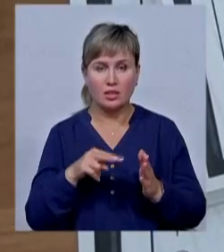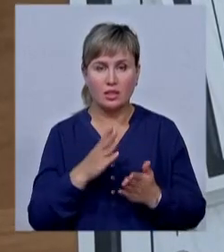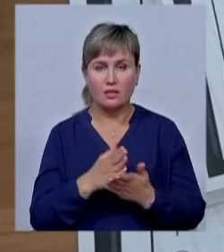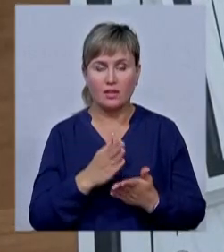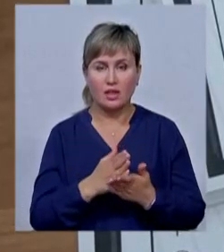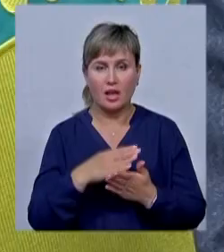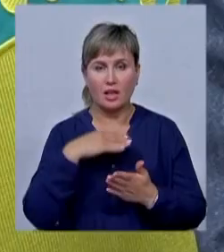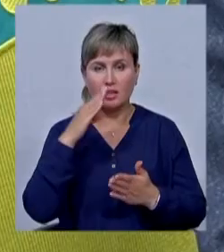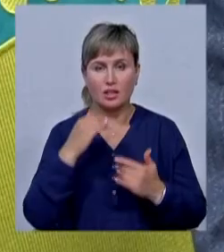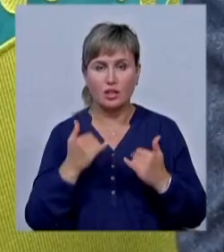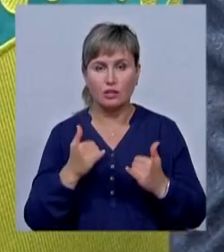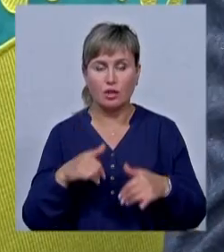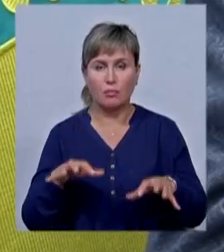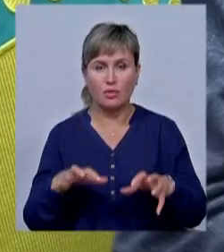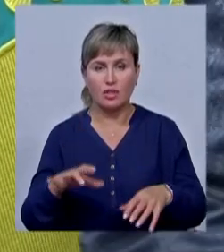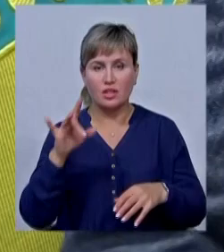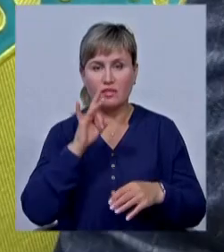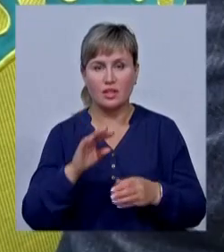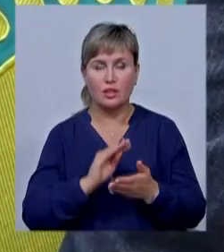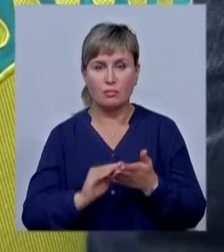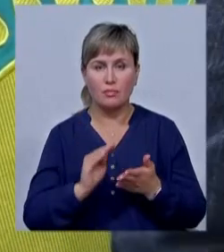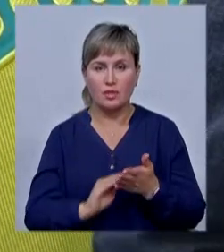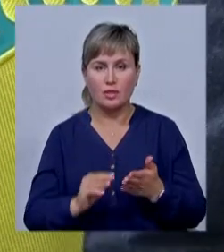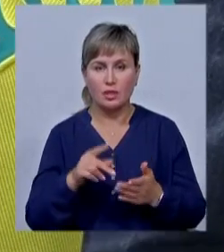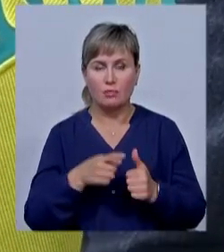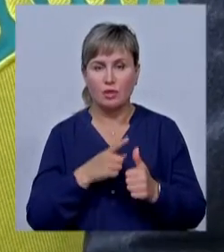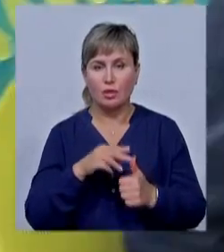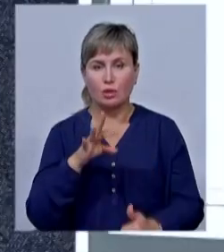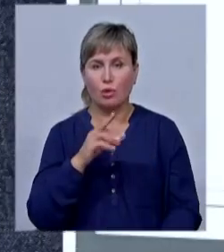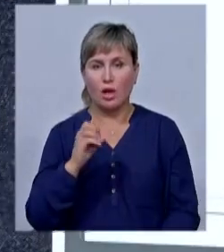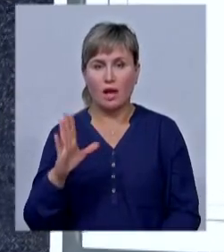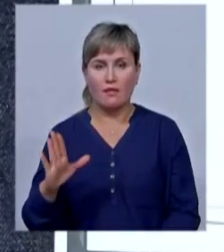отец нынешнего президента, известный писатель Кемель Токаев.